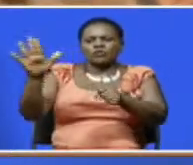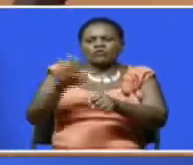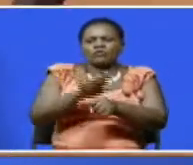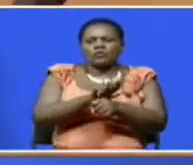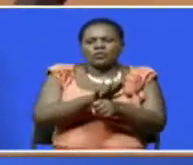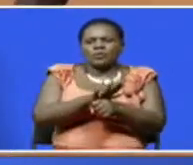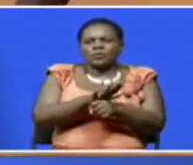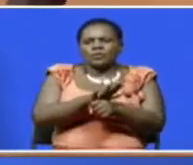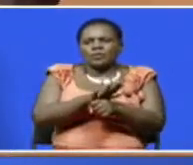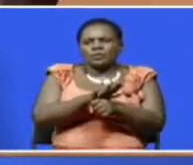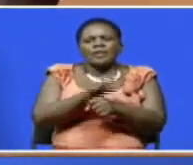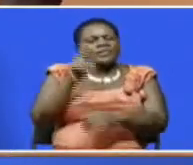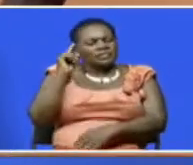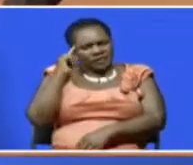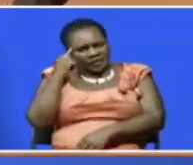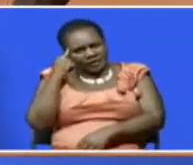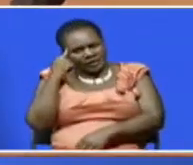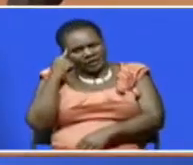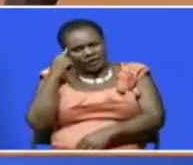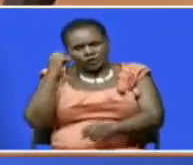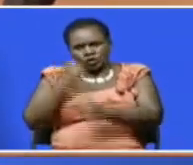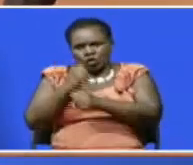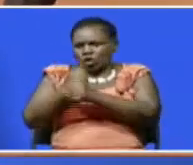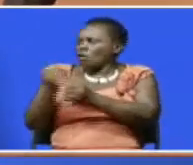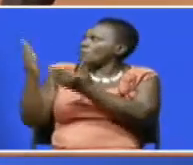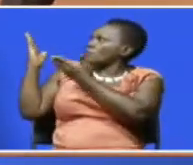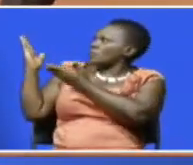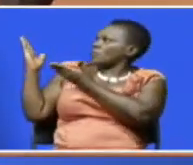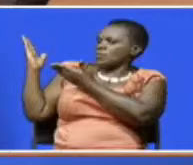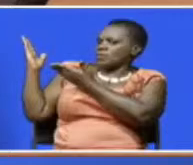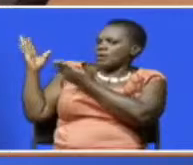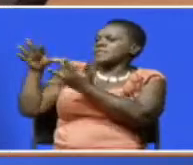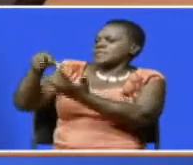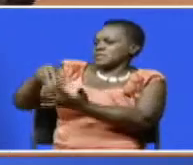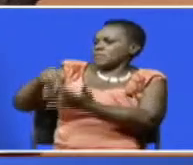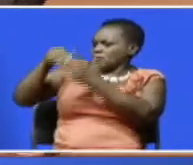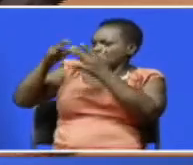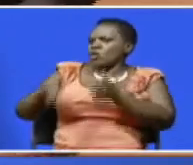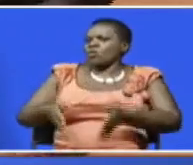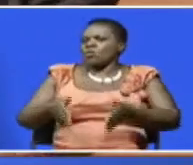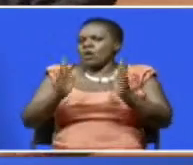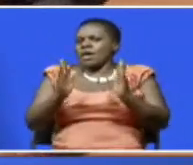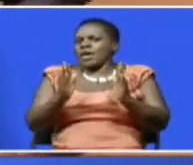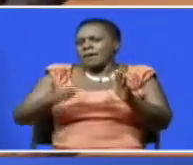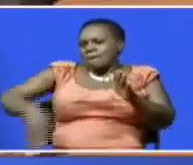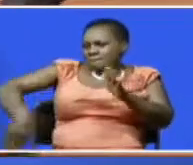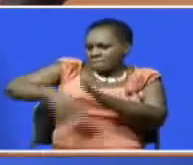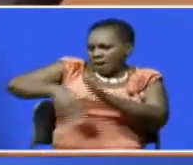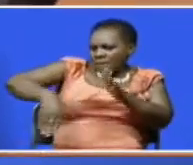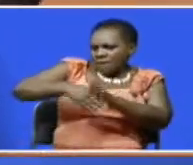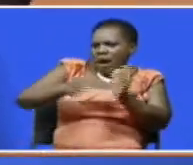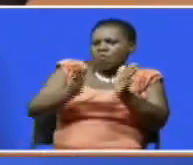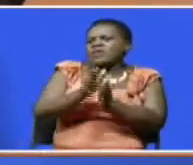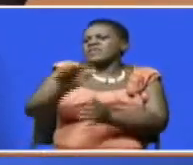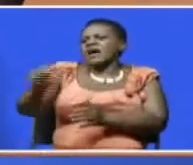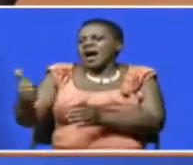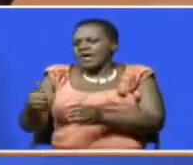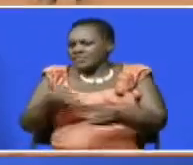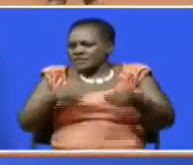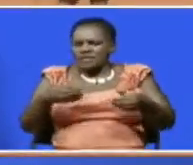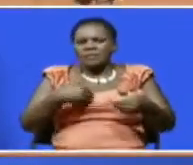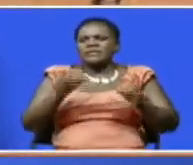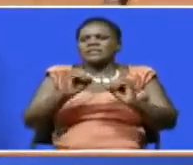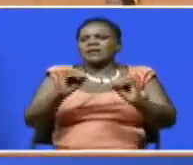jumla. Hebu tafakari kibarua chake. Huyu ni mchezaji speciali. Anashiriki soka na wenzake wasio na